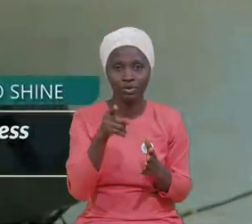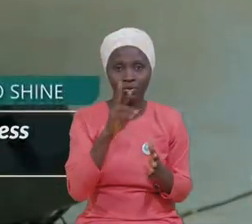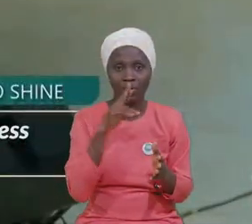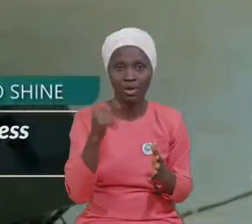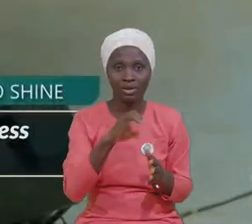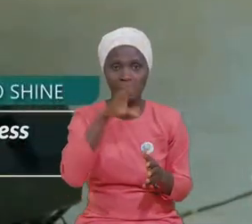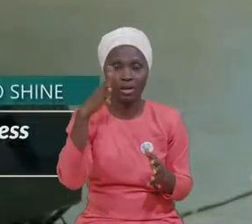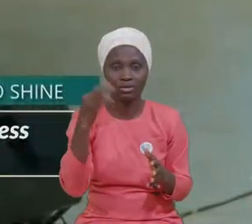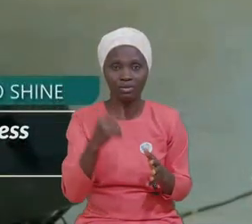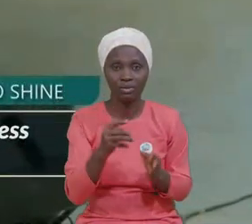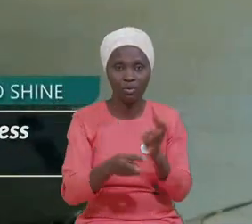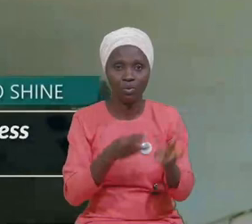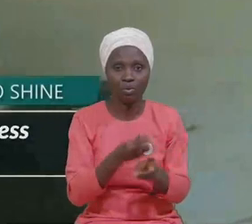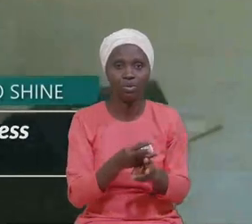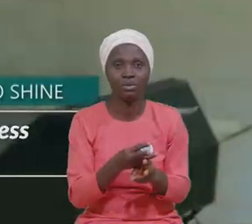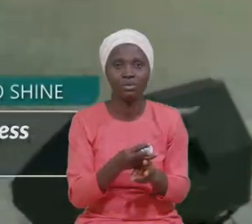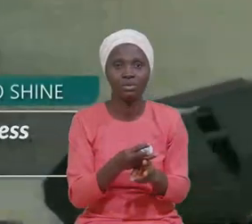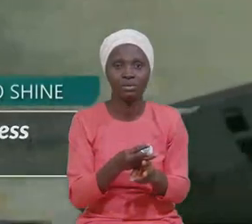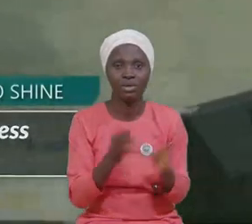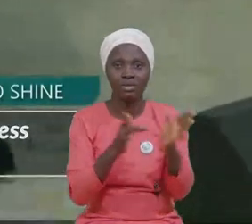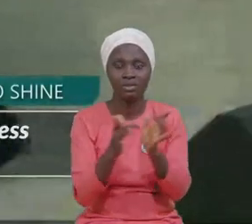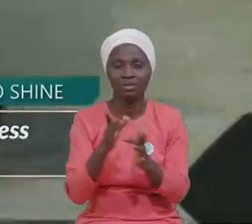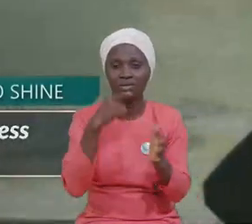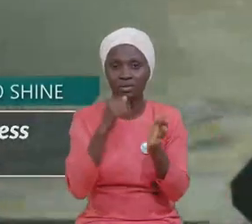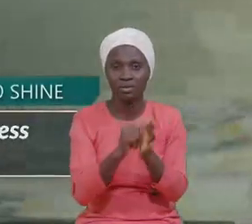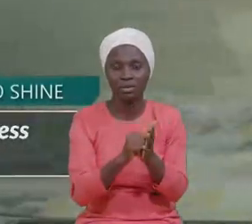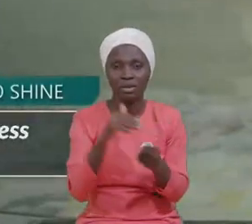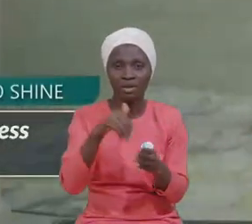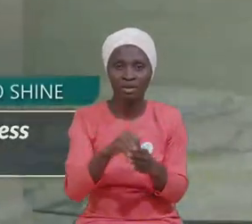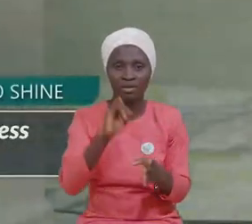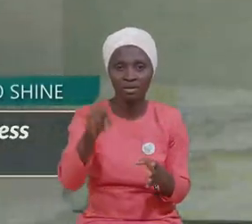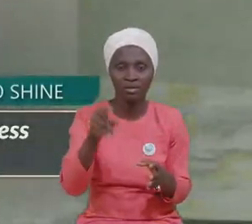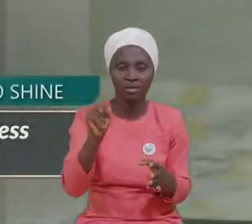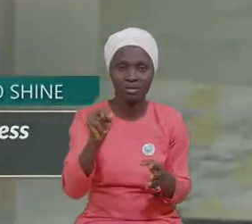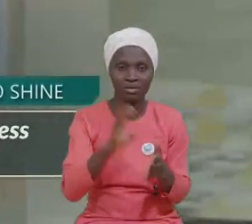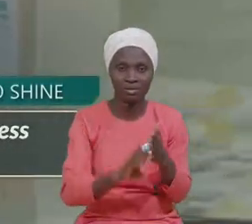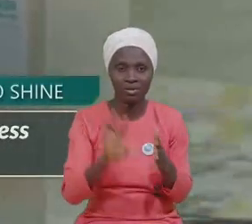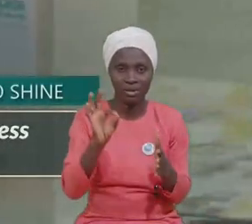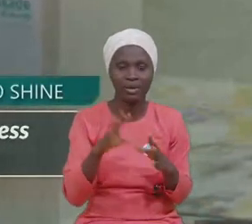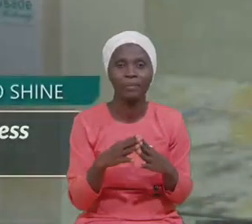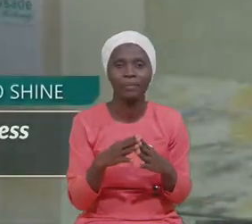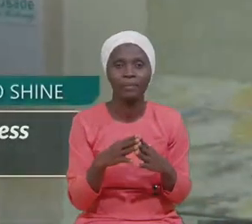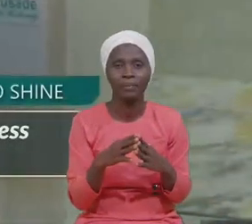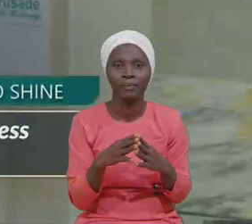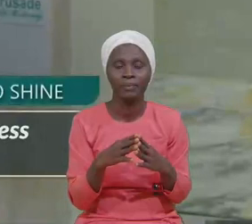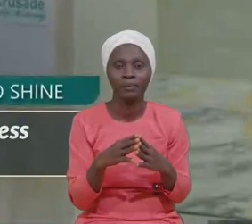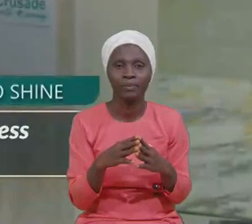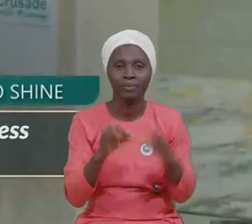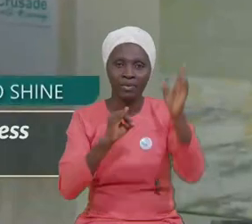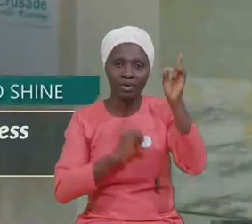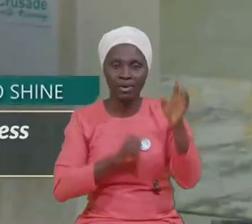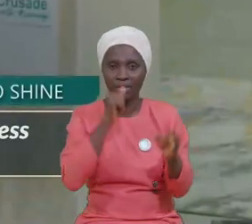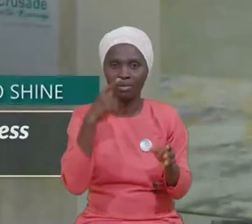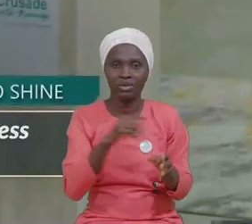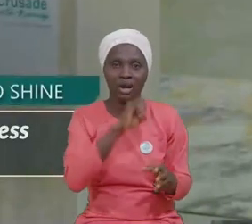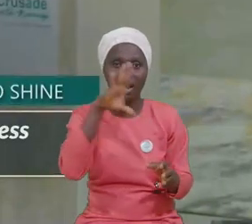verset 14. Vous êtes la lumière du monde. Voyez cela. Jésus dit en Jean 9, je suis la lumière